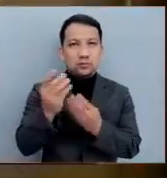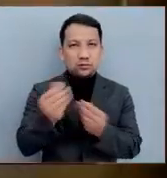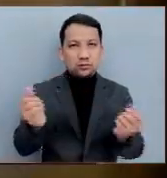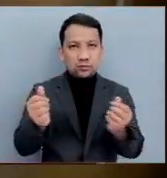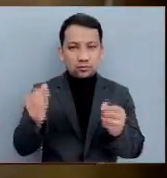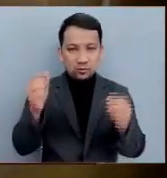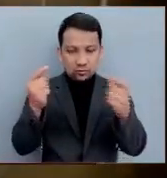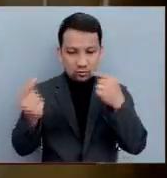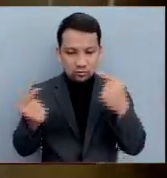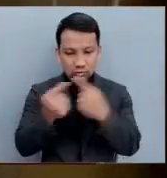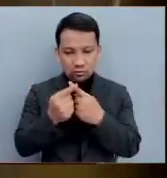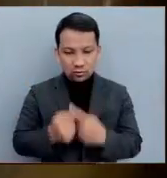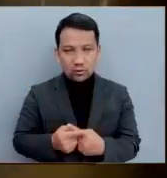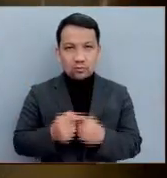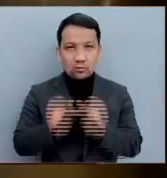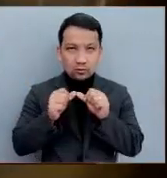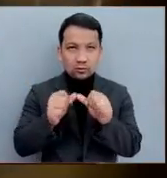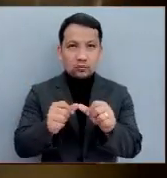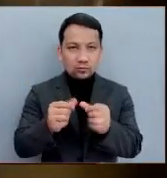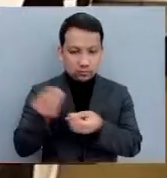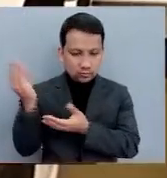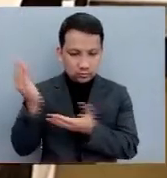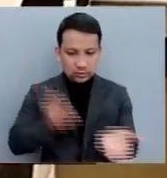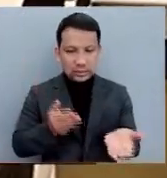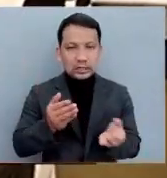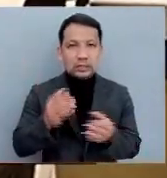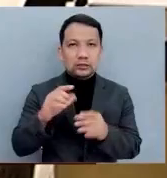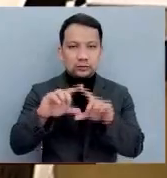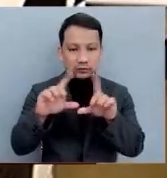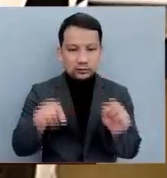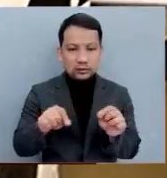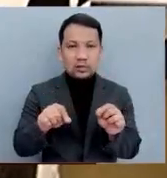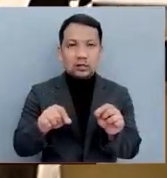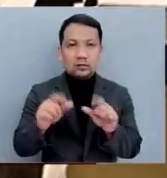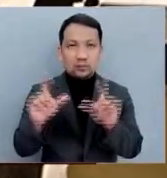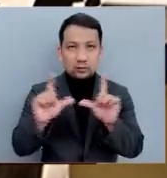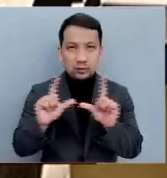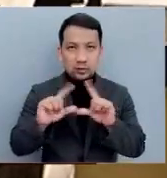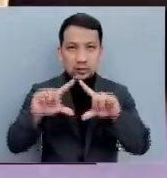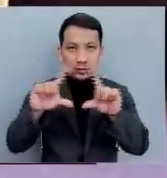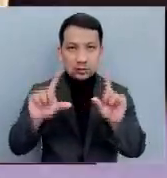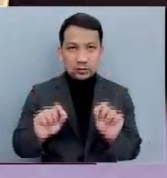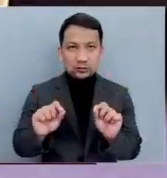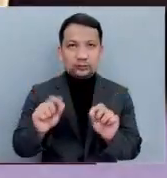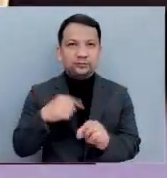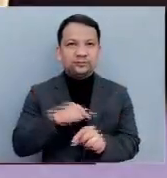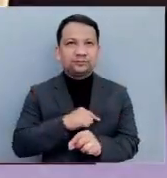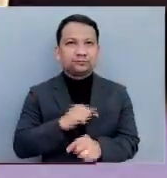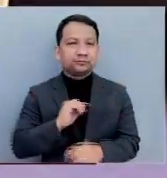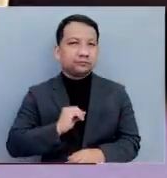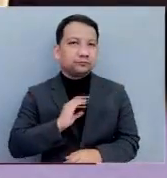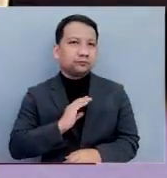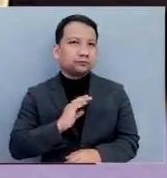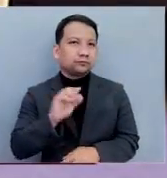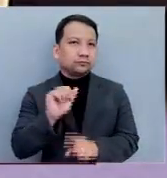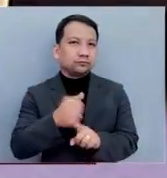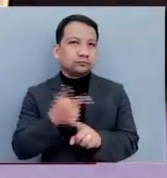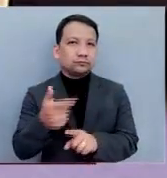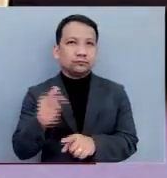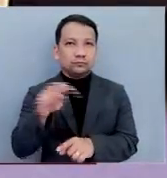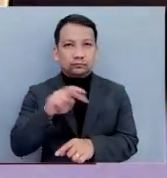issue para maipagpatuloy ang delivery ng plastic cards na kailangan ng mga motorista. I'm confident August 22,